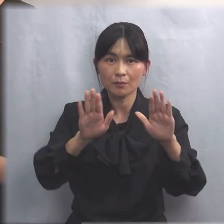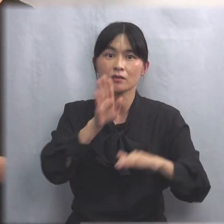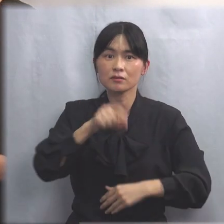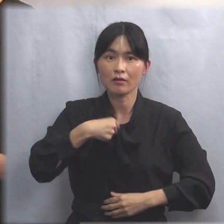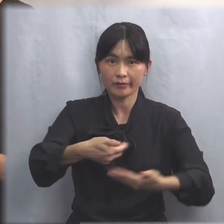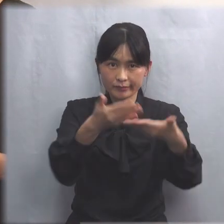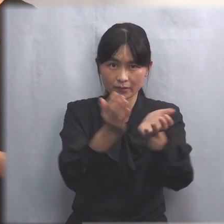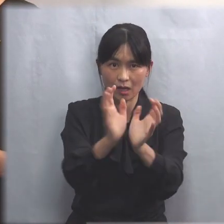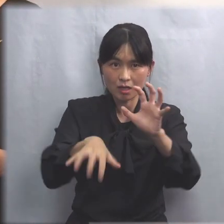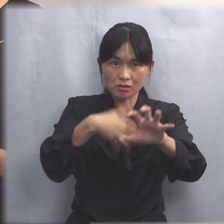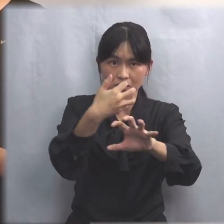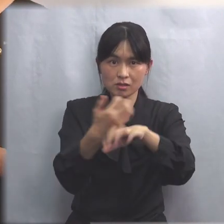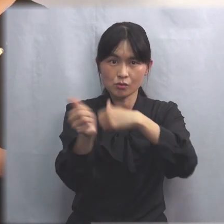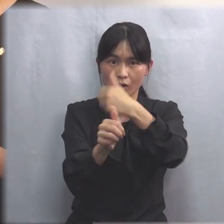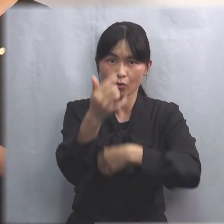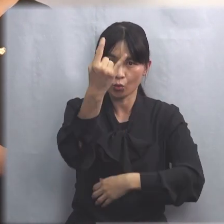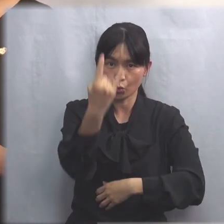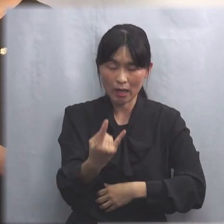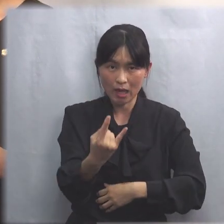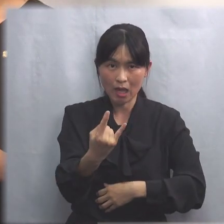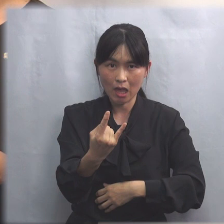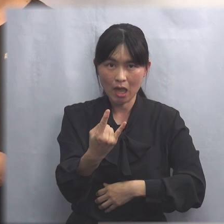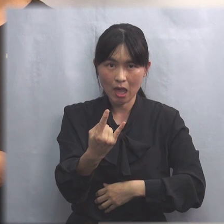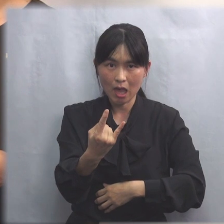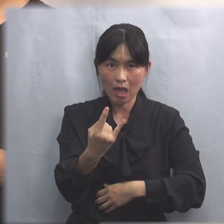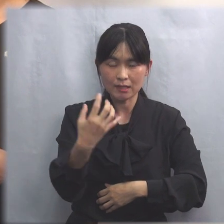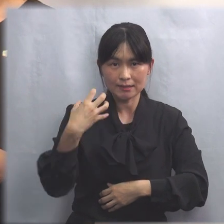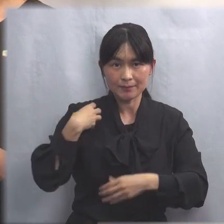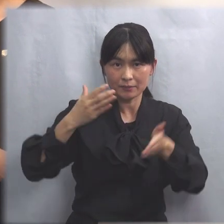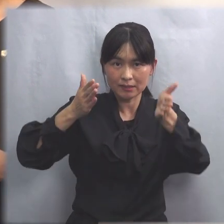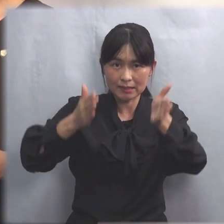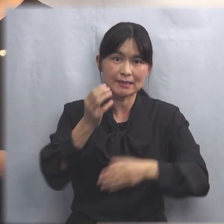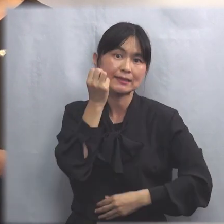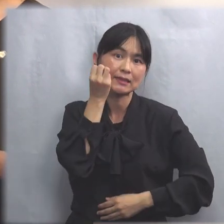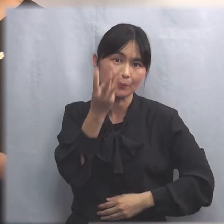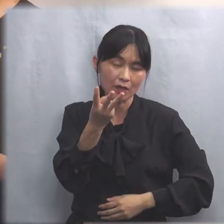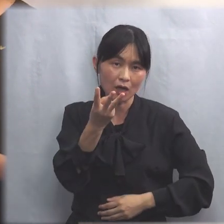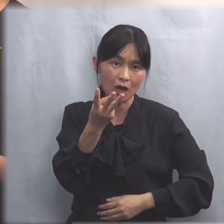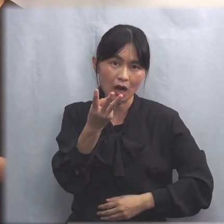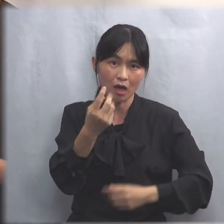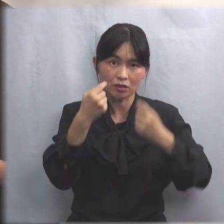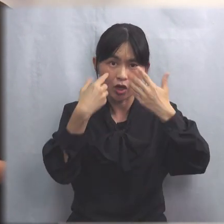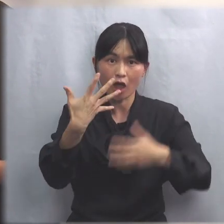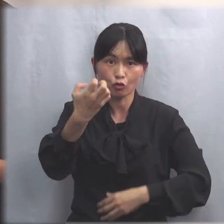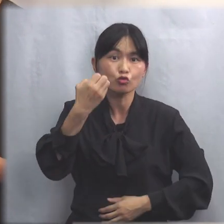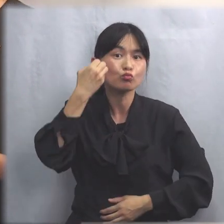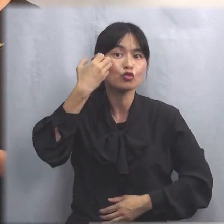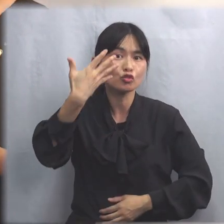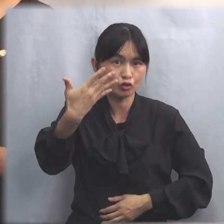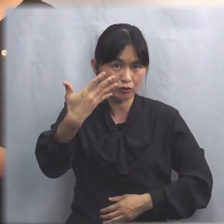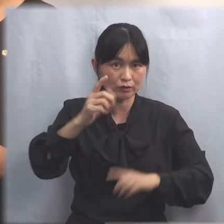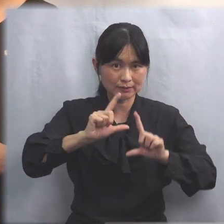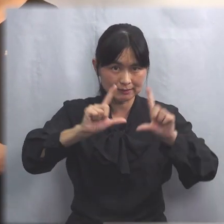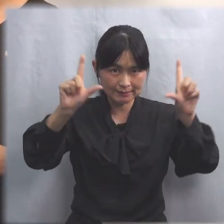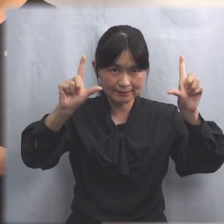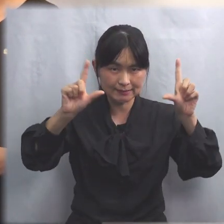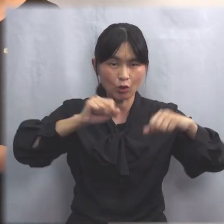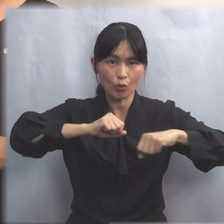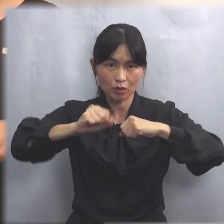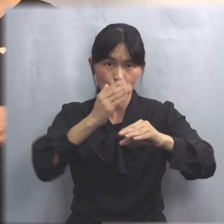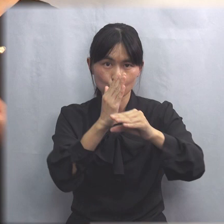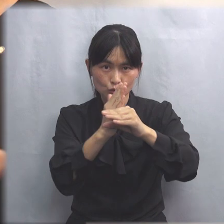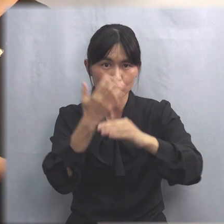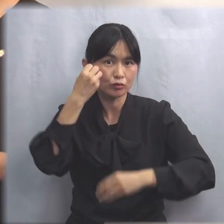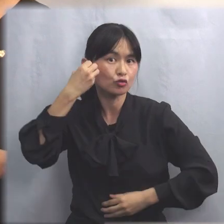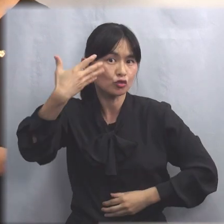정의당 혁신위원회 임기가 약 3개월 정도가 됩니다. 정확히는 99일 임기를 활동을 하고 있는데요.